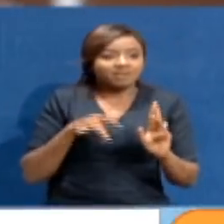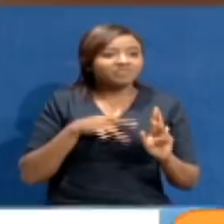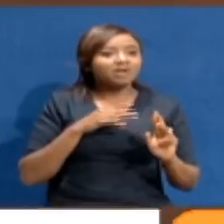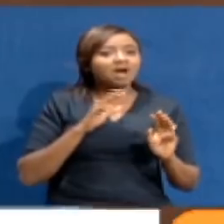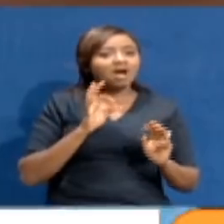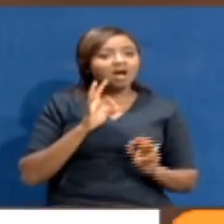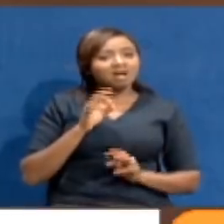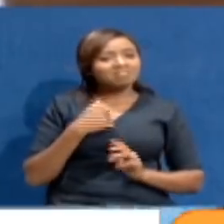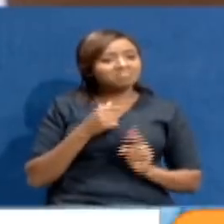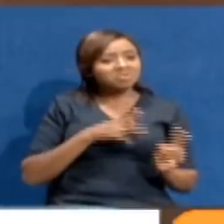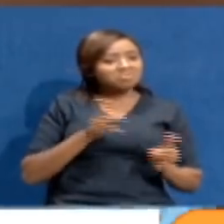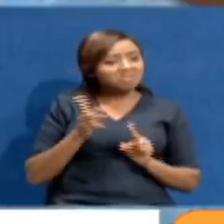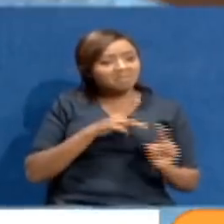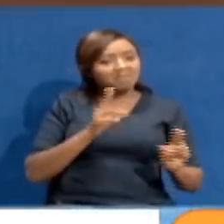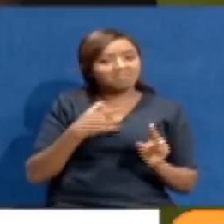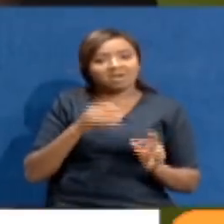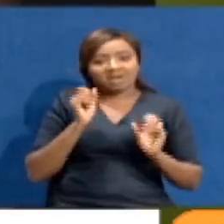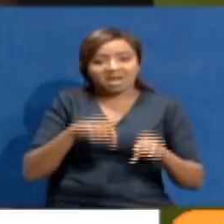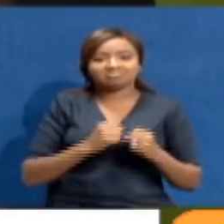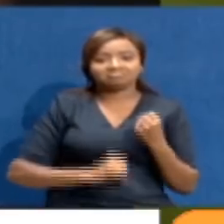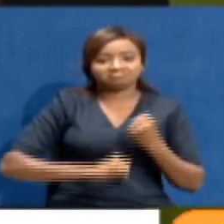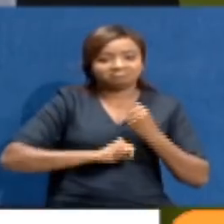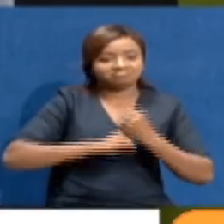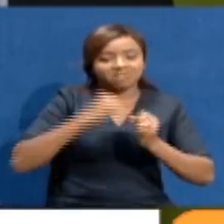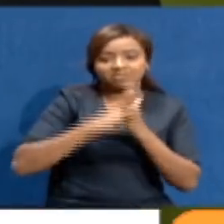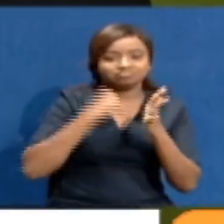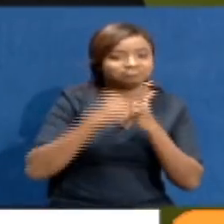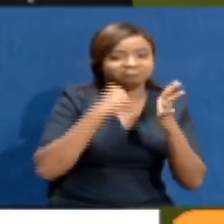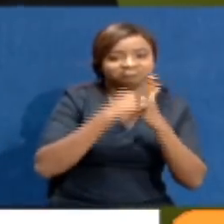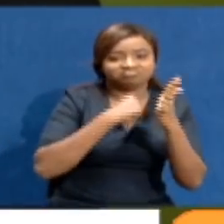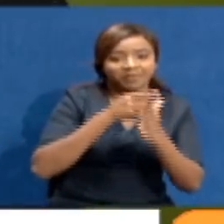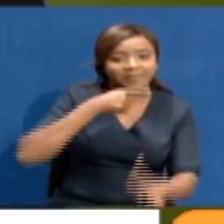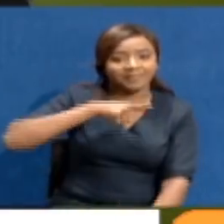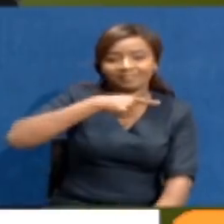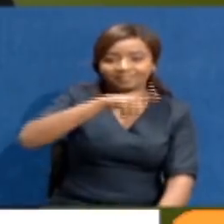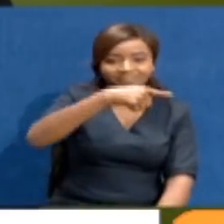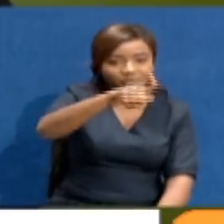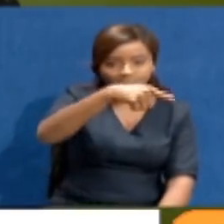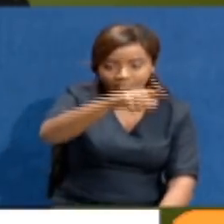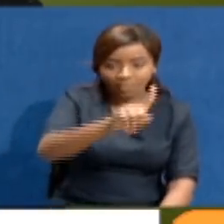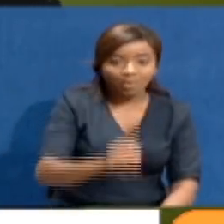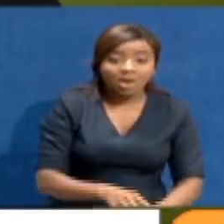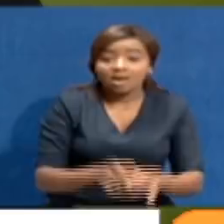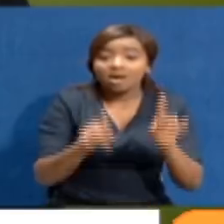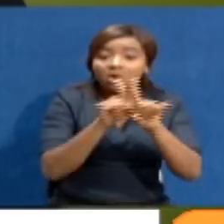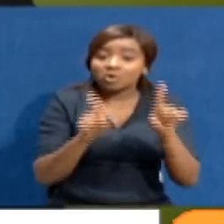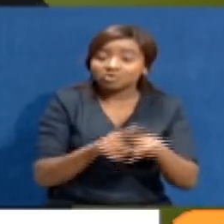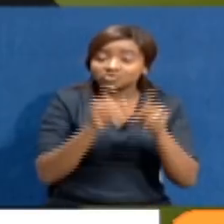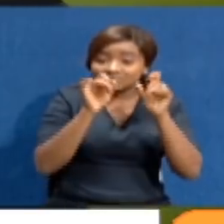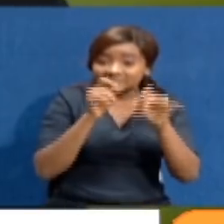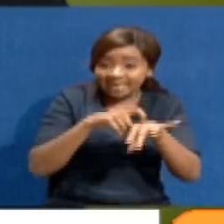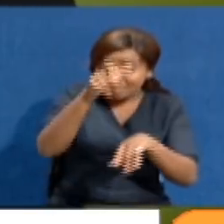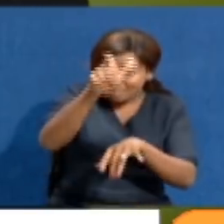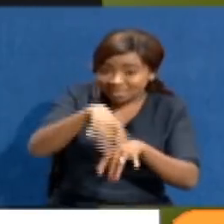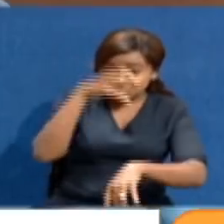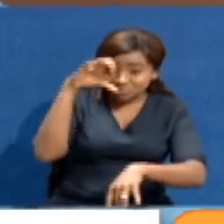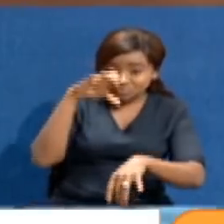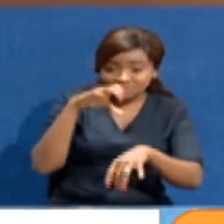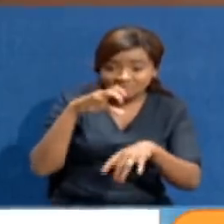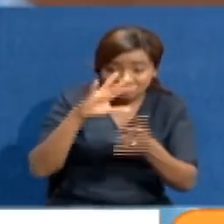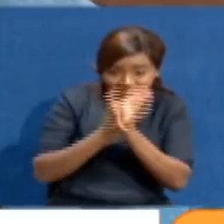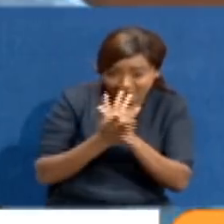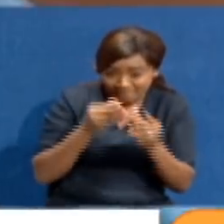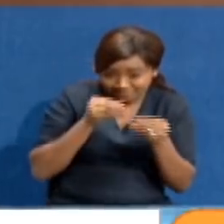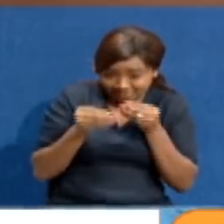na niweze kufikiria maisha ya baadaye. Na kuna kitu kingine naweza sema, mtu akishapata uremavi pia